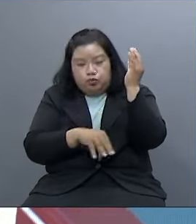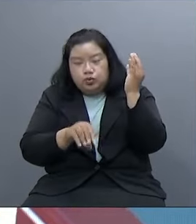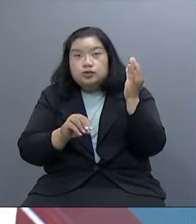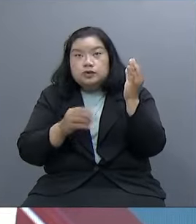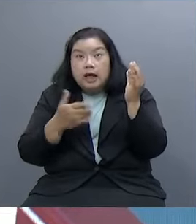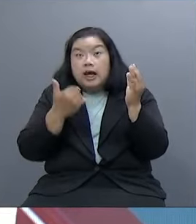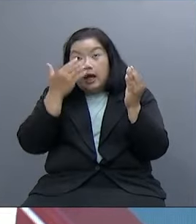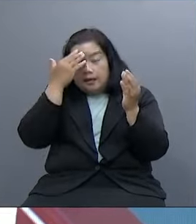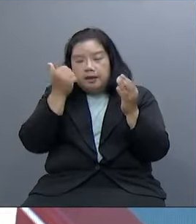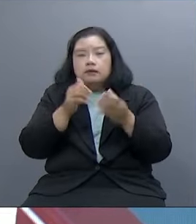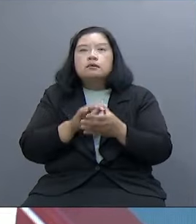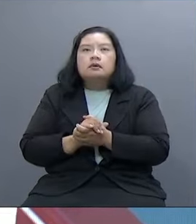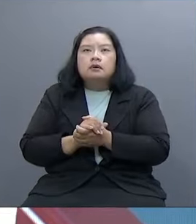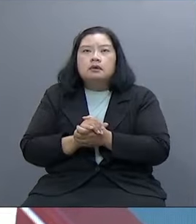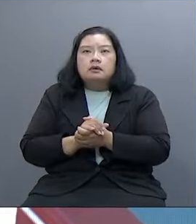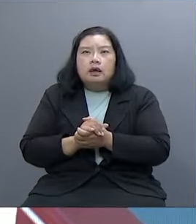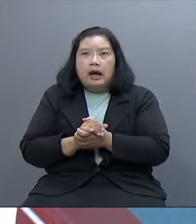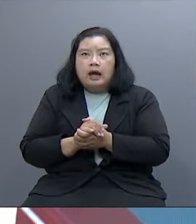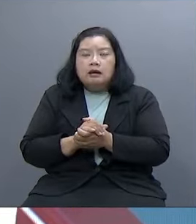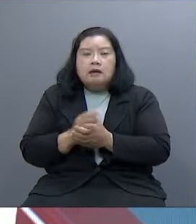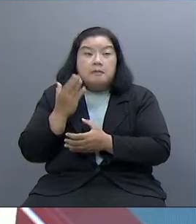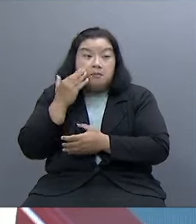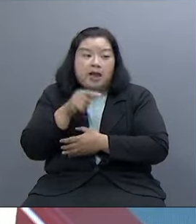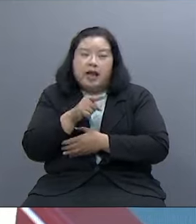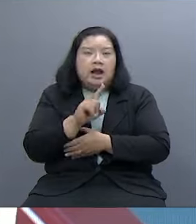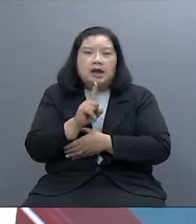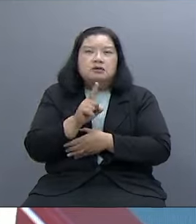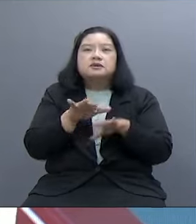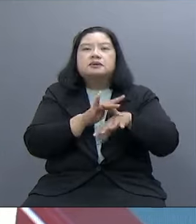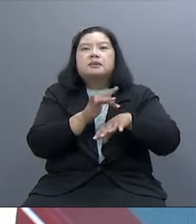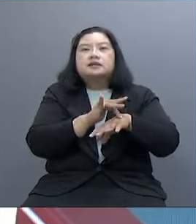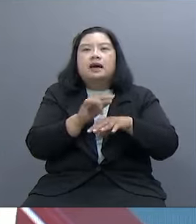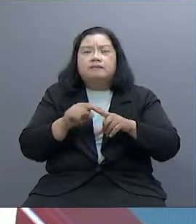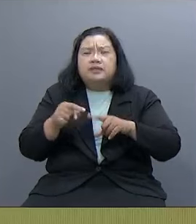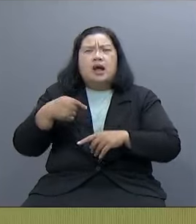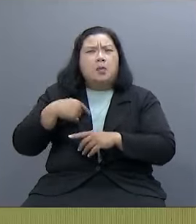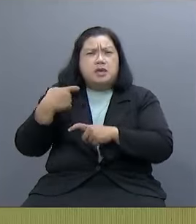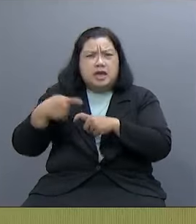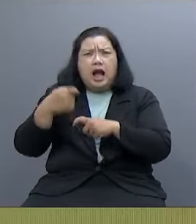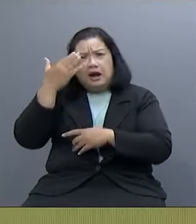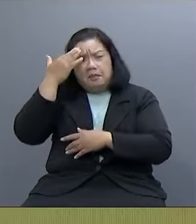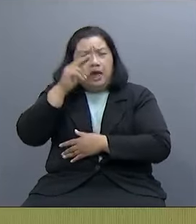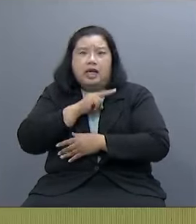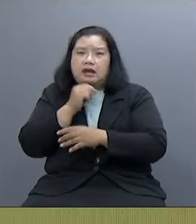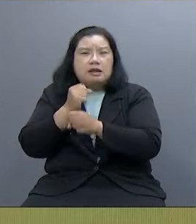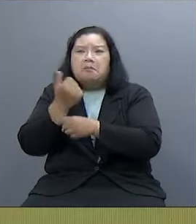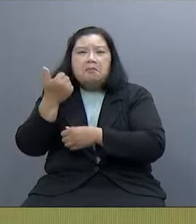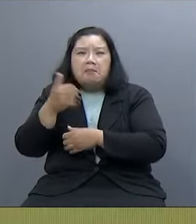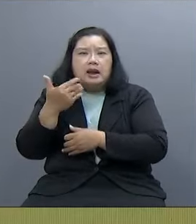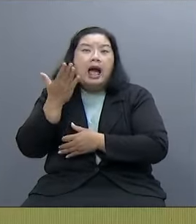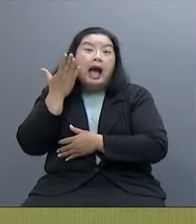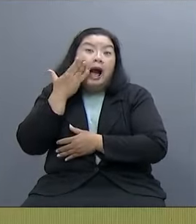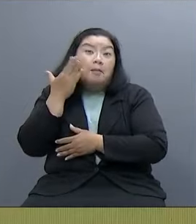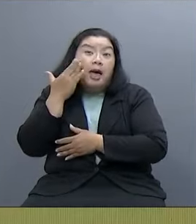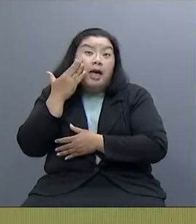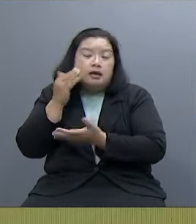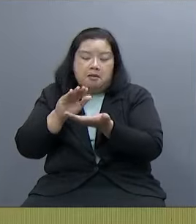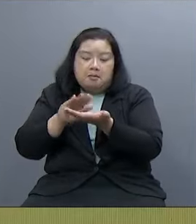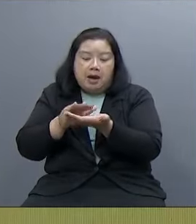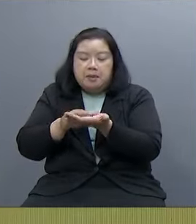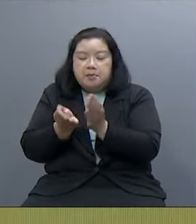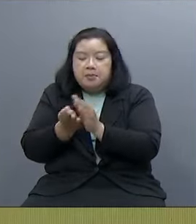มจีบเน ี่ ยมันดูไปยืดรอดนะ ใช่ พี่ว่ามันยากสำหรับพี่ ใช่ พี่ว่าแบบนี้มันง่ายด้วย แล้วอันนี้พอมันเป็นรากบัวกว่าจะทำให้มัน